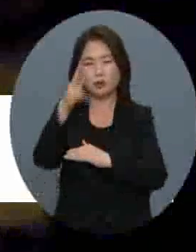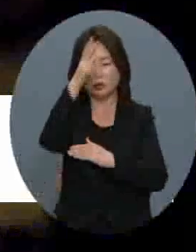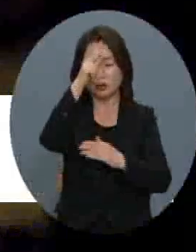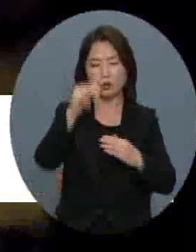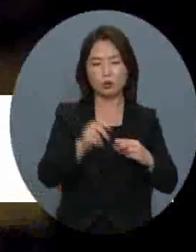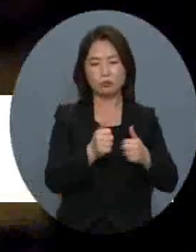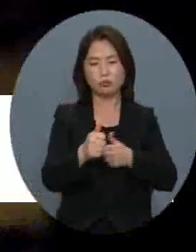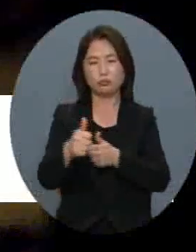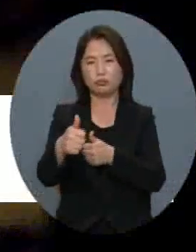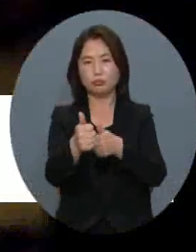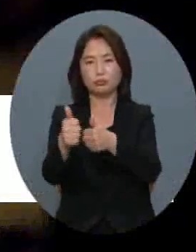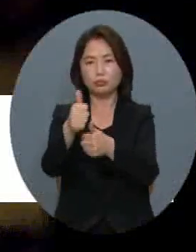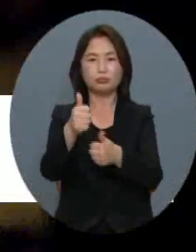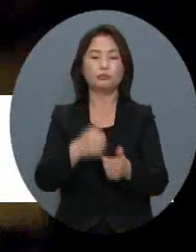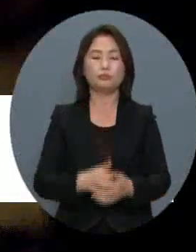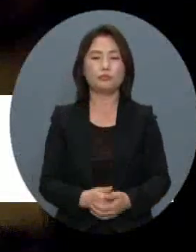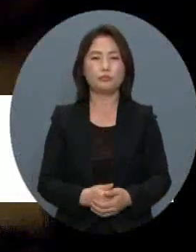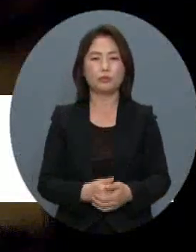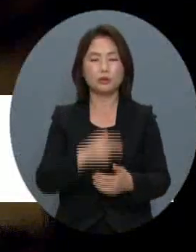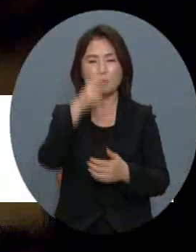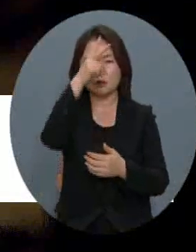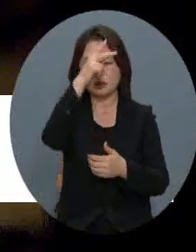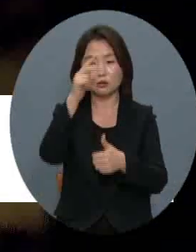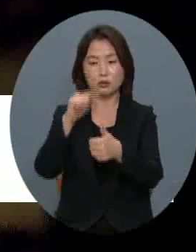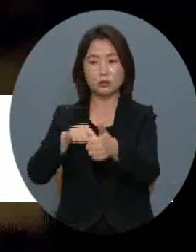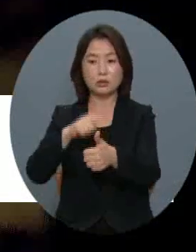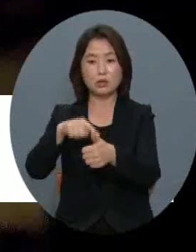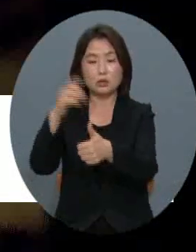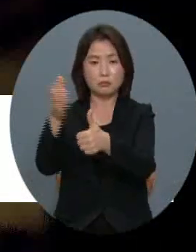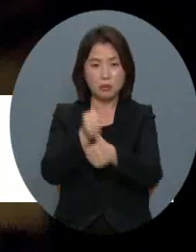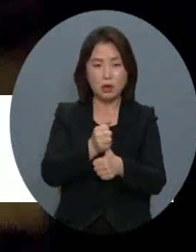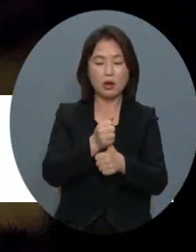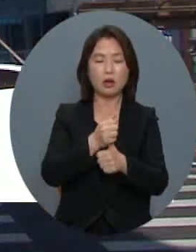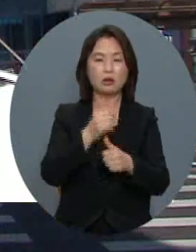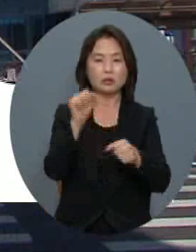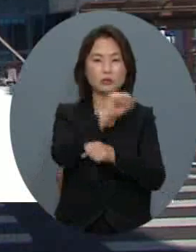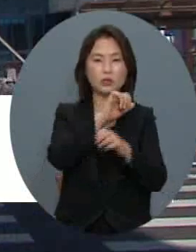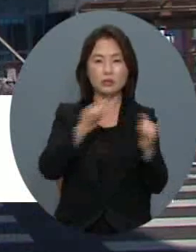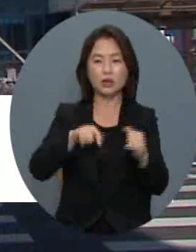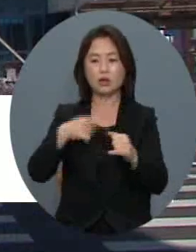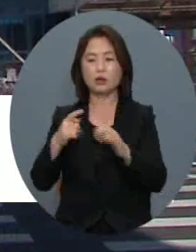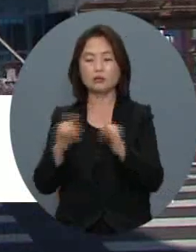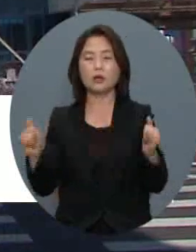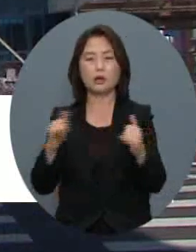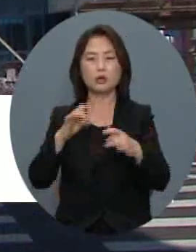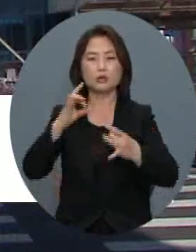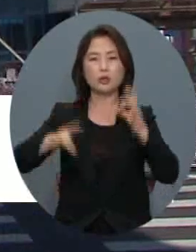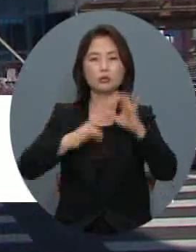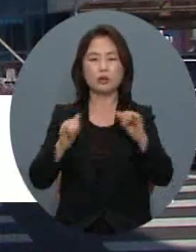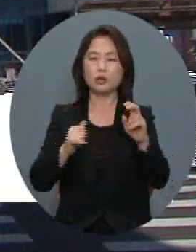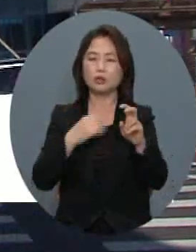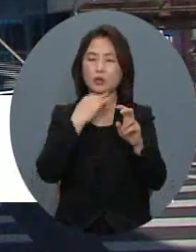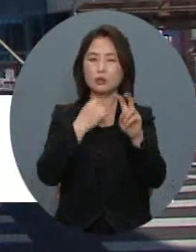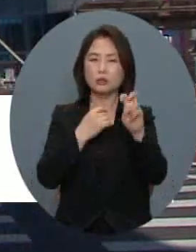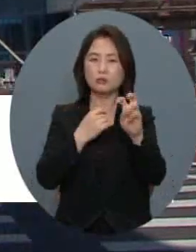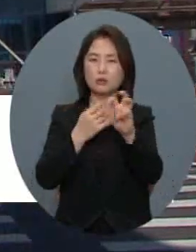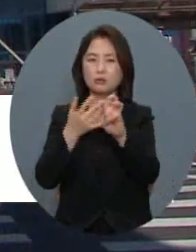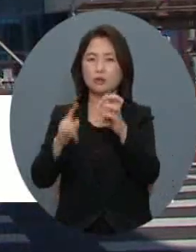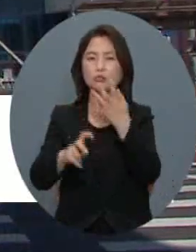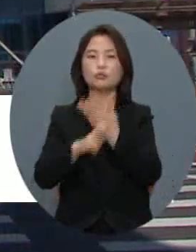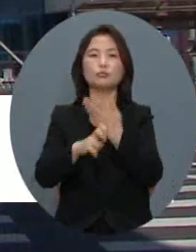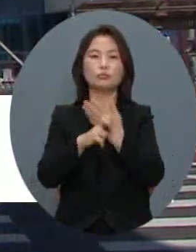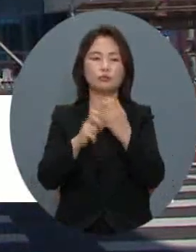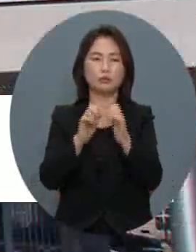경찰이 다시 쫓아갑니다. 경찰에 붙잡힌 차량 운전자와 동승자는 태국 국적의 20, 30대 불법